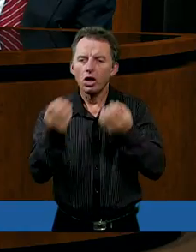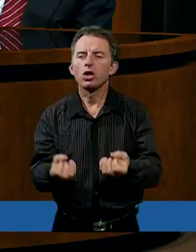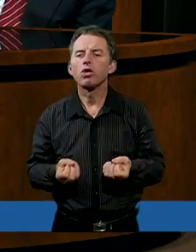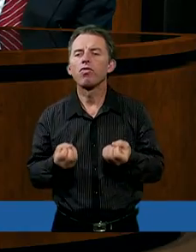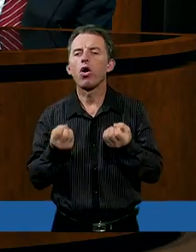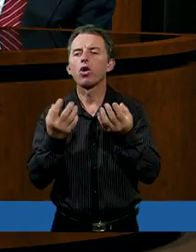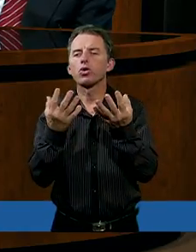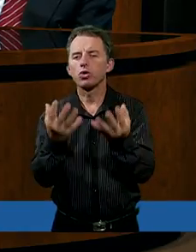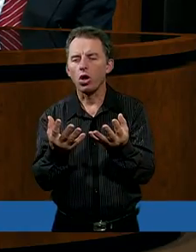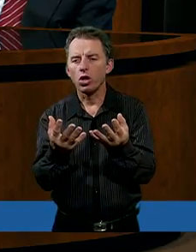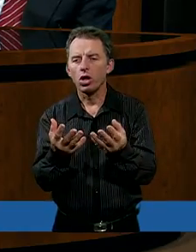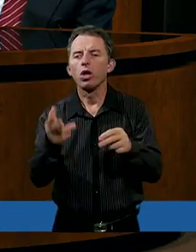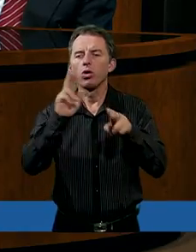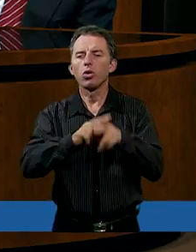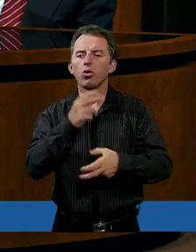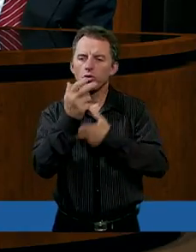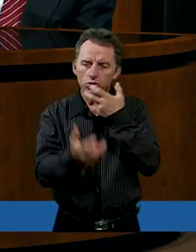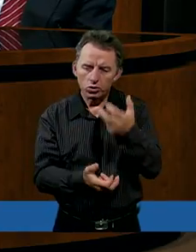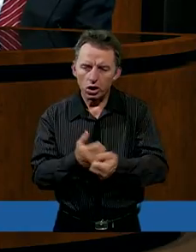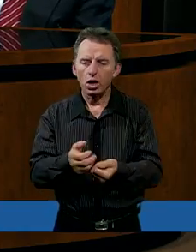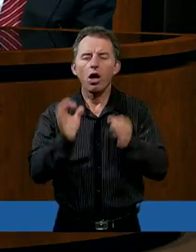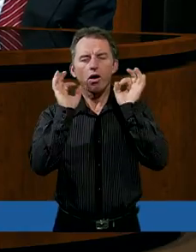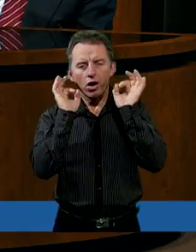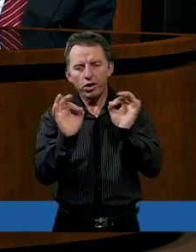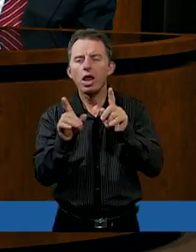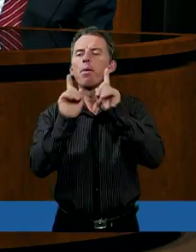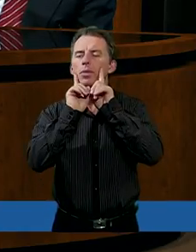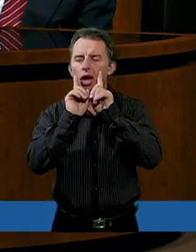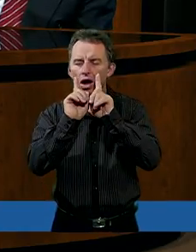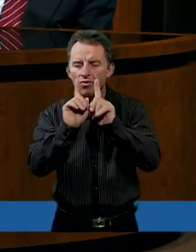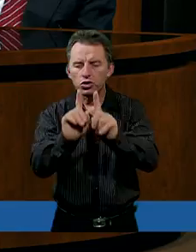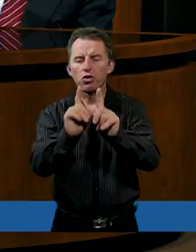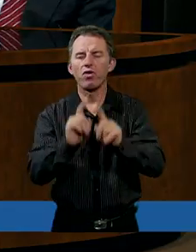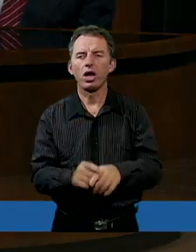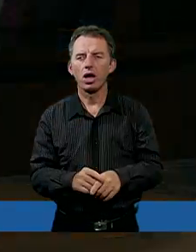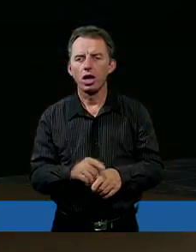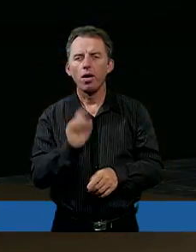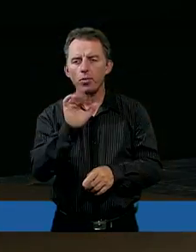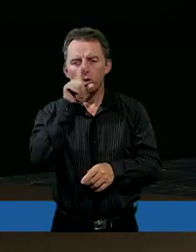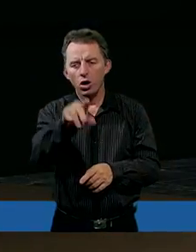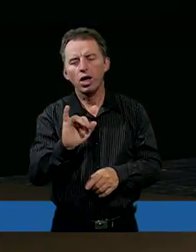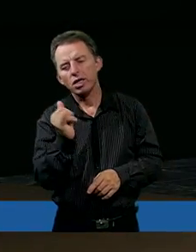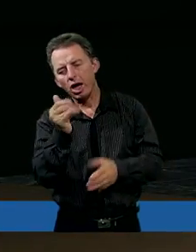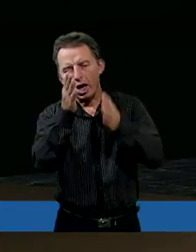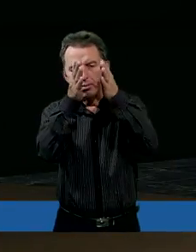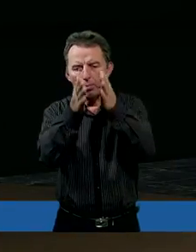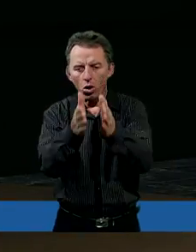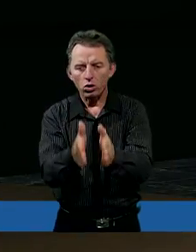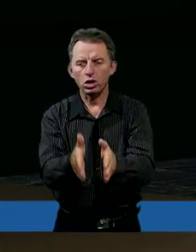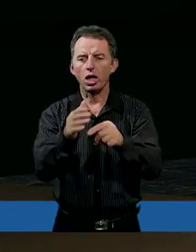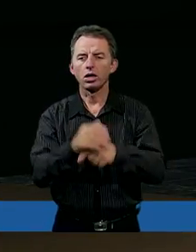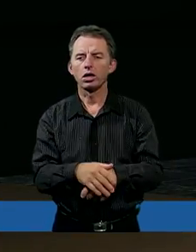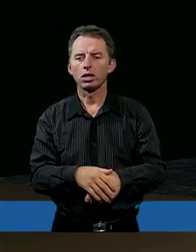stworzoną. A jednak jego czyny są konkretne, realne. To jakaś postać